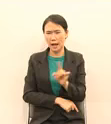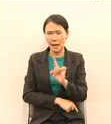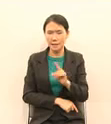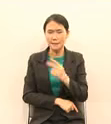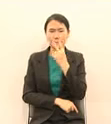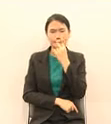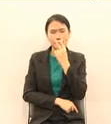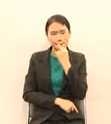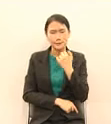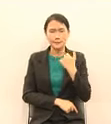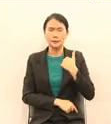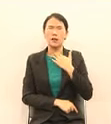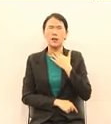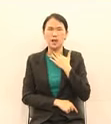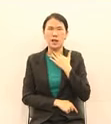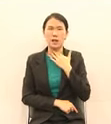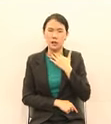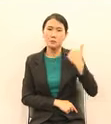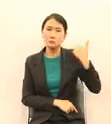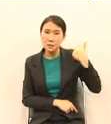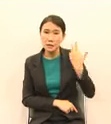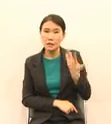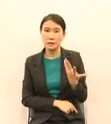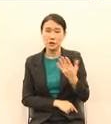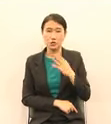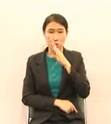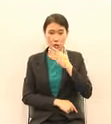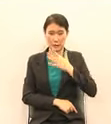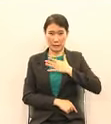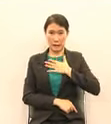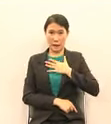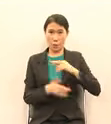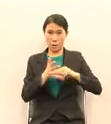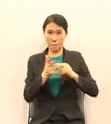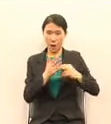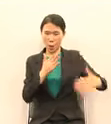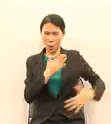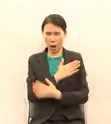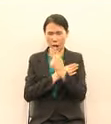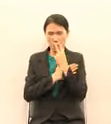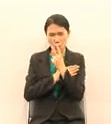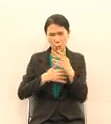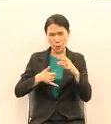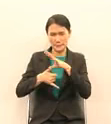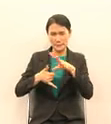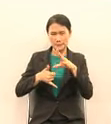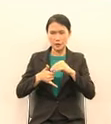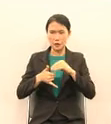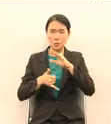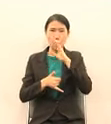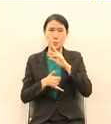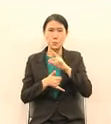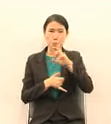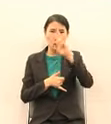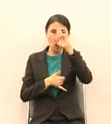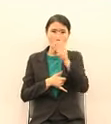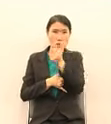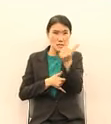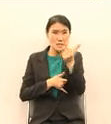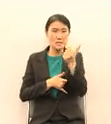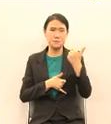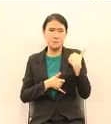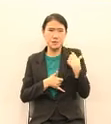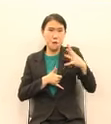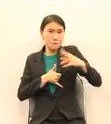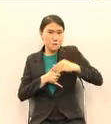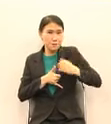ามีหวัดน้ำมูกนะแล้วถ้าท่านมีความเสี่ยงเป็นร่วมมีโรคร่วมหรืออายุมากกว่า60ปีขึ้นไปท่านจะ